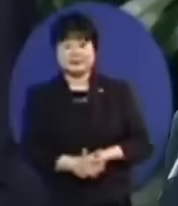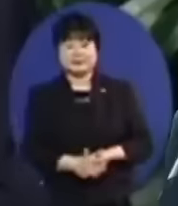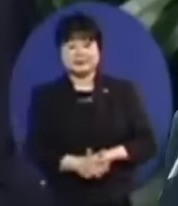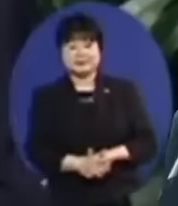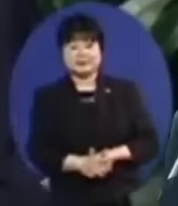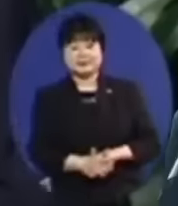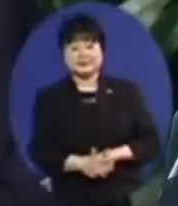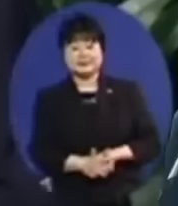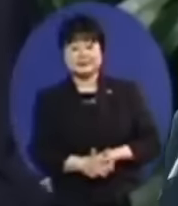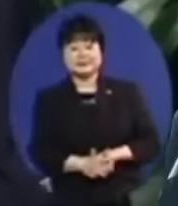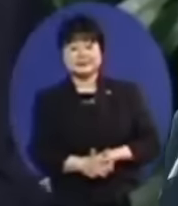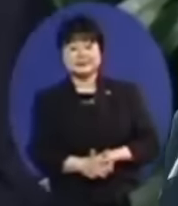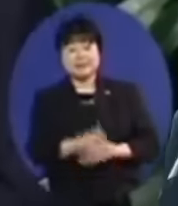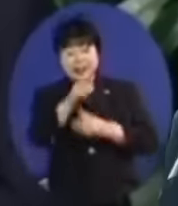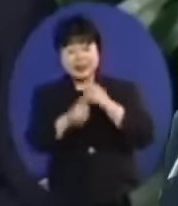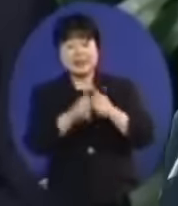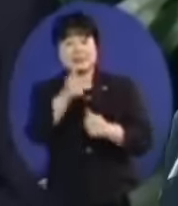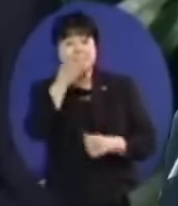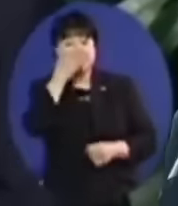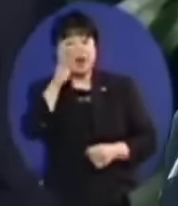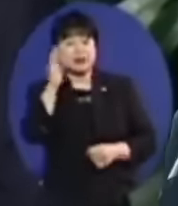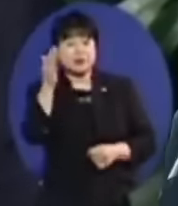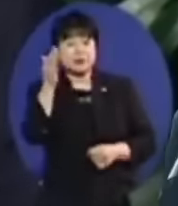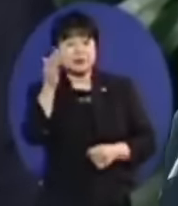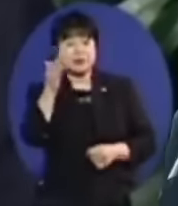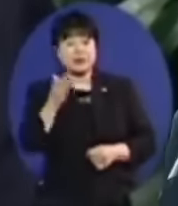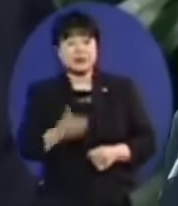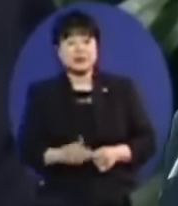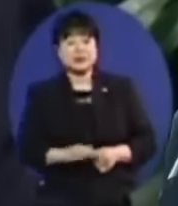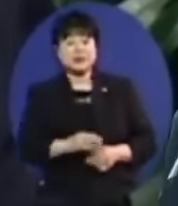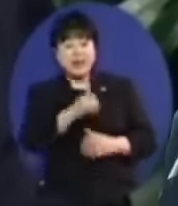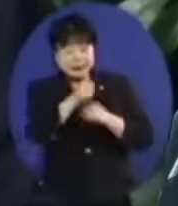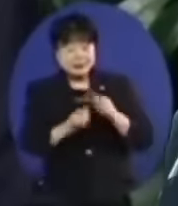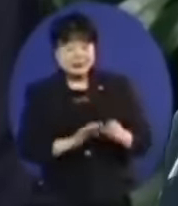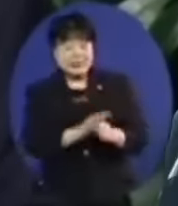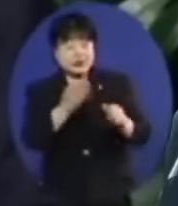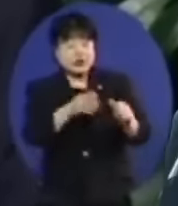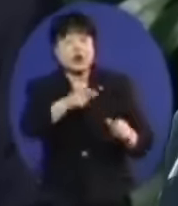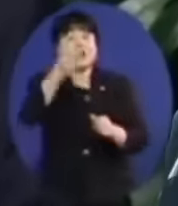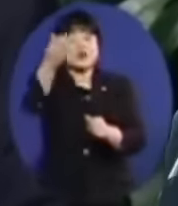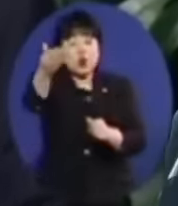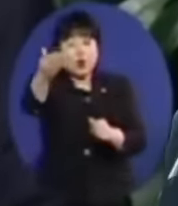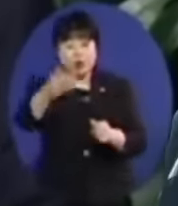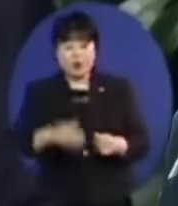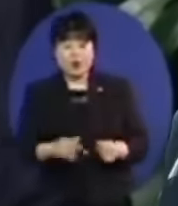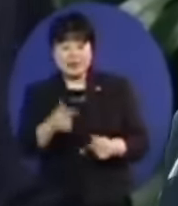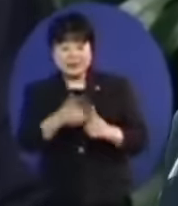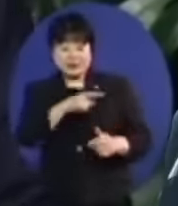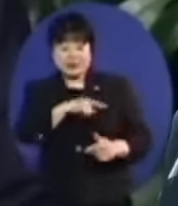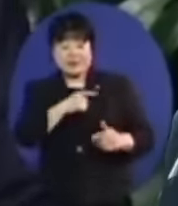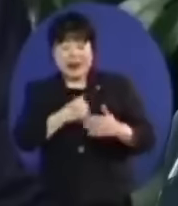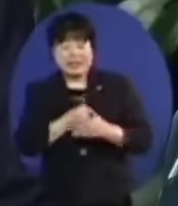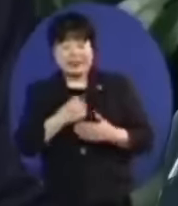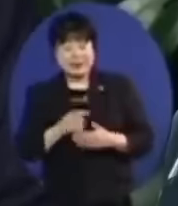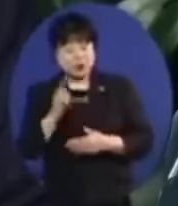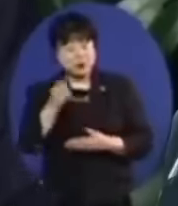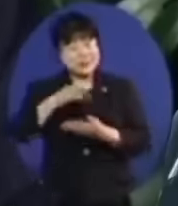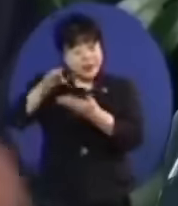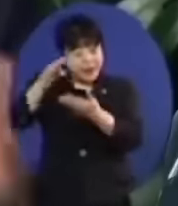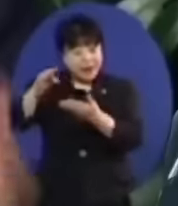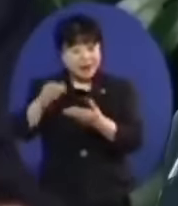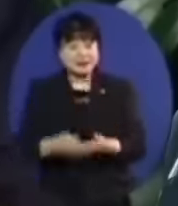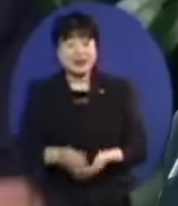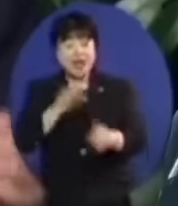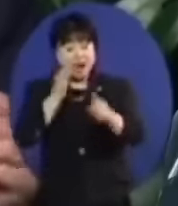하나님 말씀하시지요. 제가 나를 사랑하니 내가 저를 건지려 제가 내 이름을 안적 내가 너를 높이리라. 제가